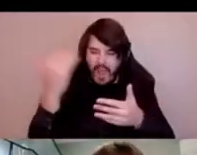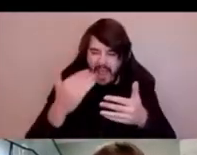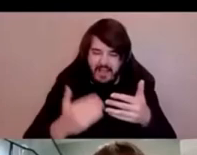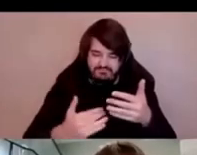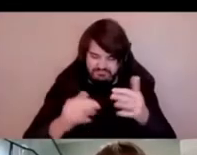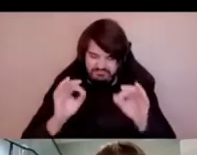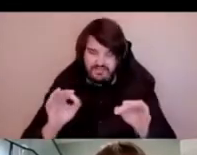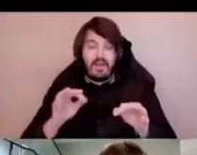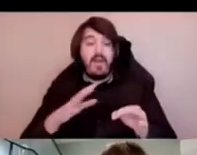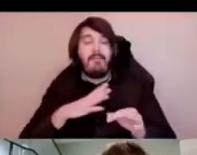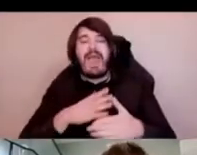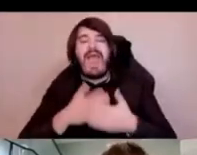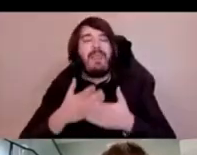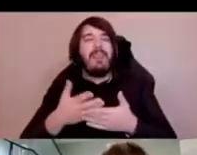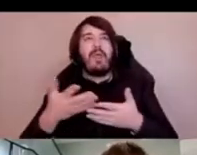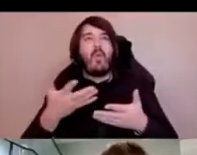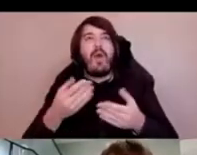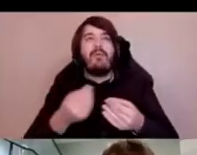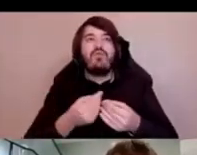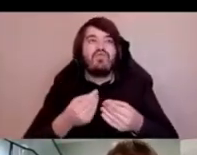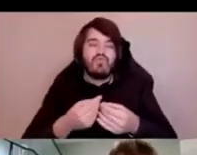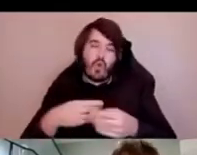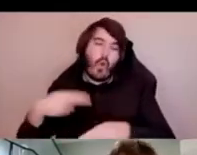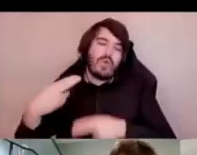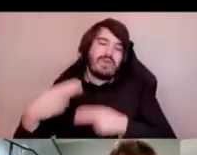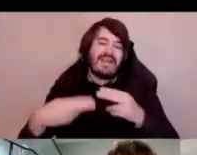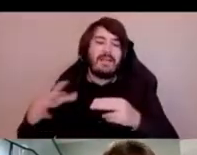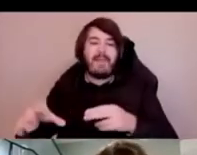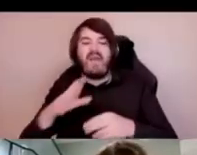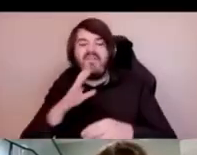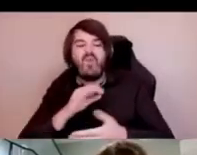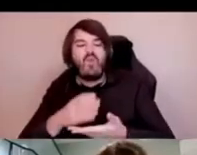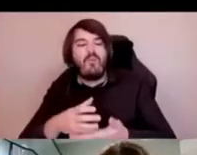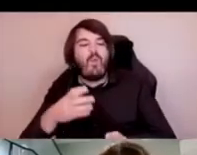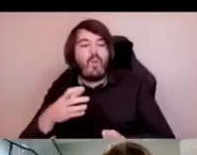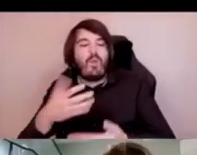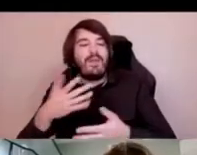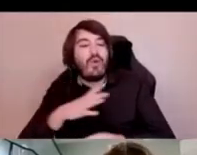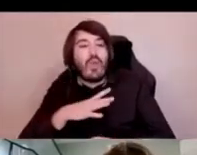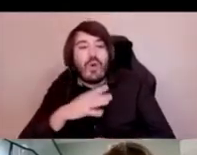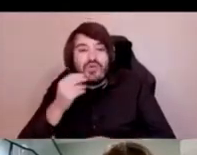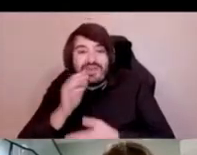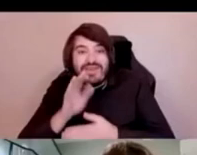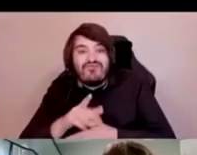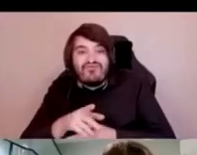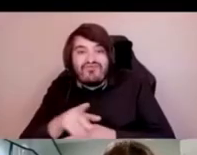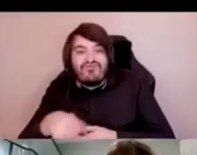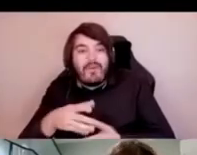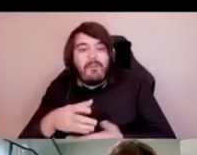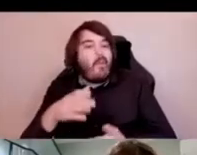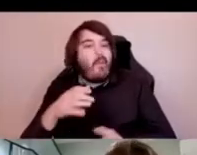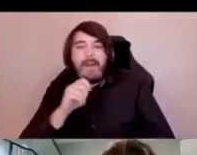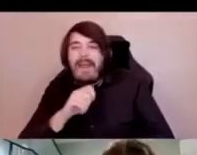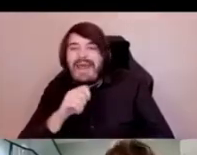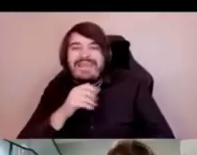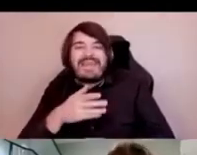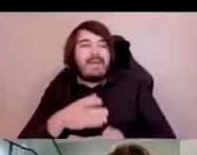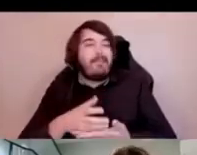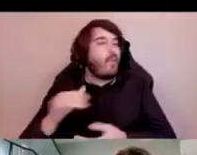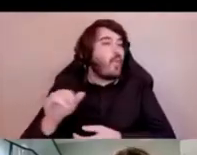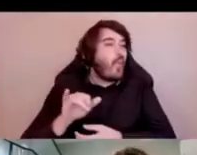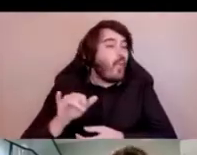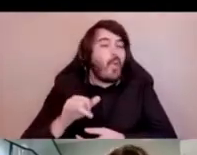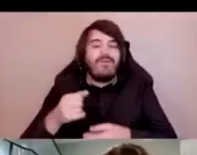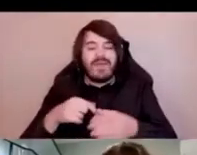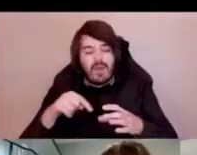beaucoup, c'est de recycler des pots qu'on a chez nous. Alors, les pots de crème glacée, des pots de yogourt avec